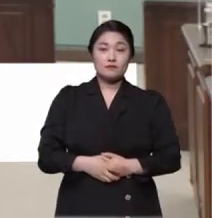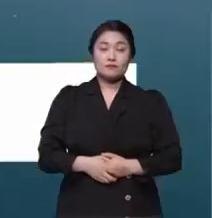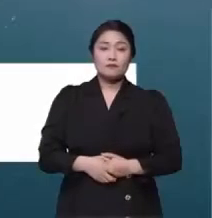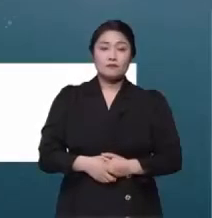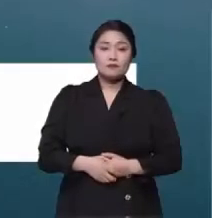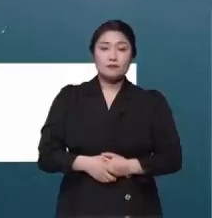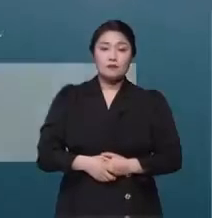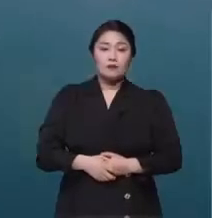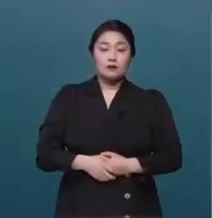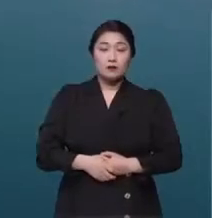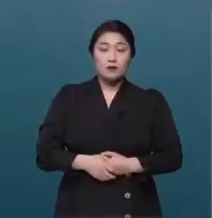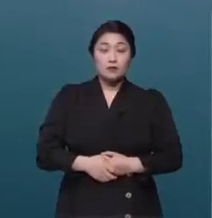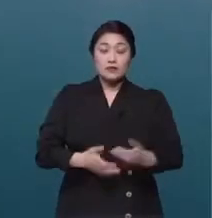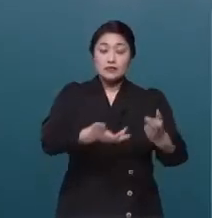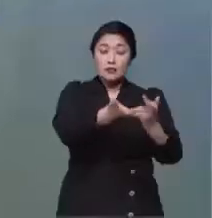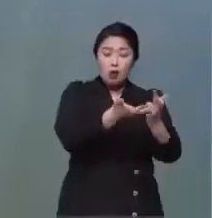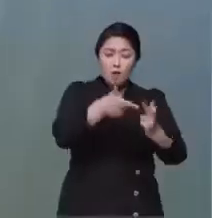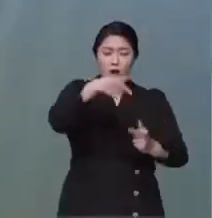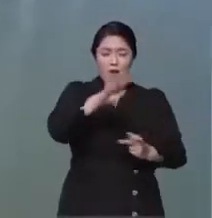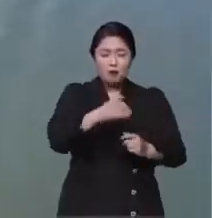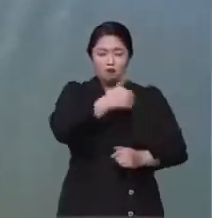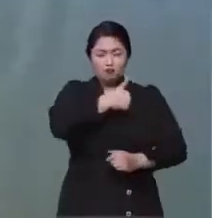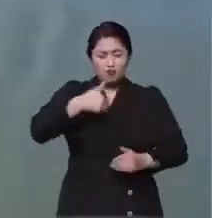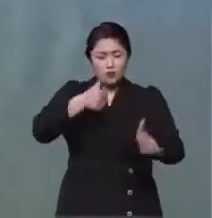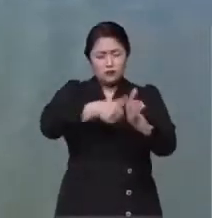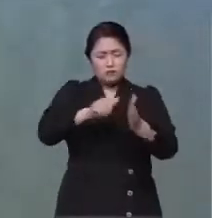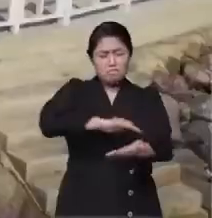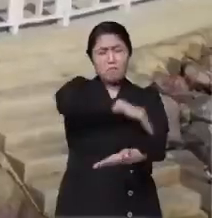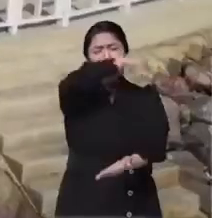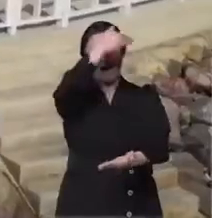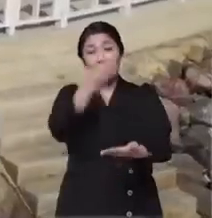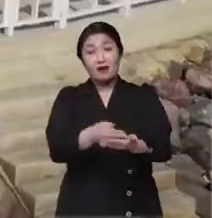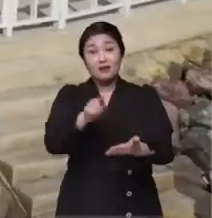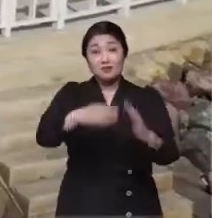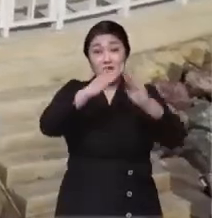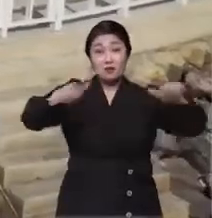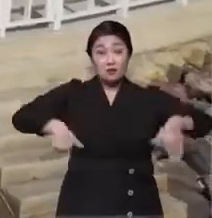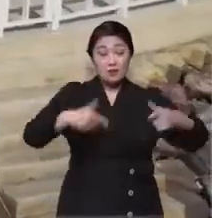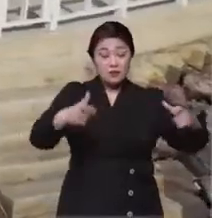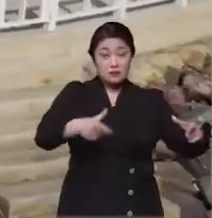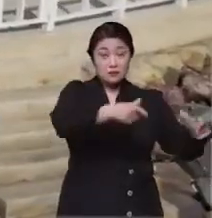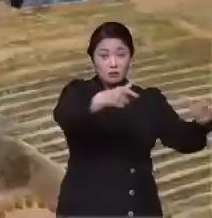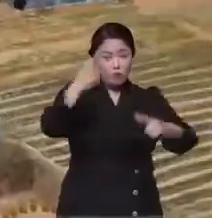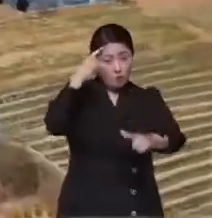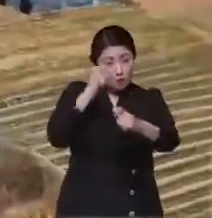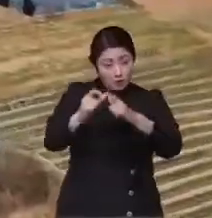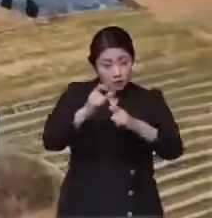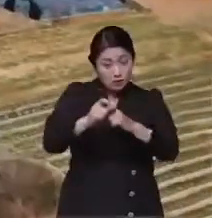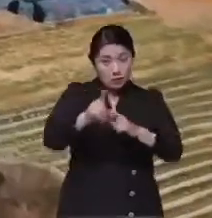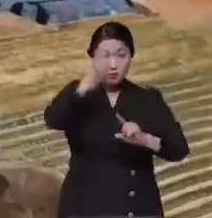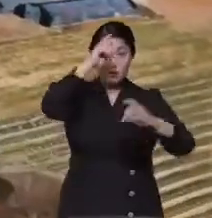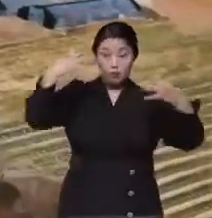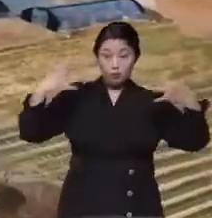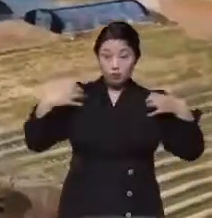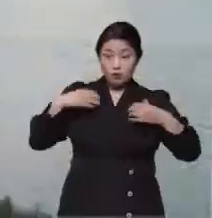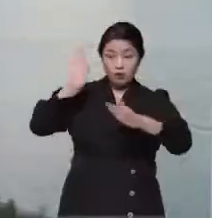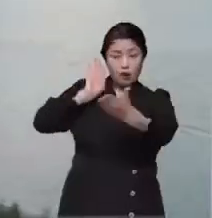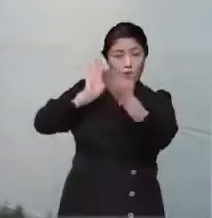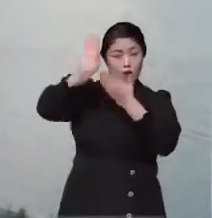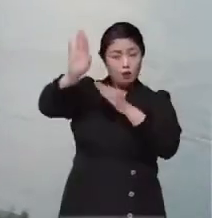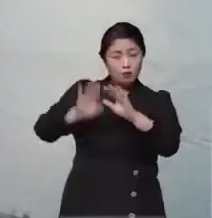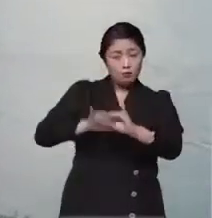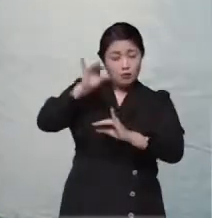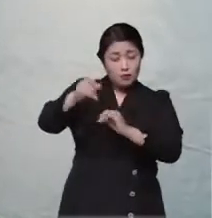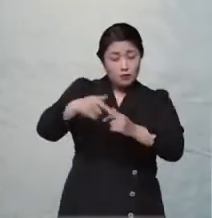있는 것입니다. 섬과 갯벌 등 풍부한 해양수산 자원을 품은 전남 기초단체들의 고민이 정부의 장기